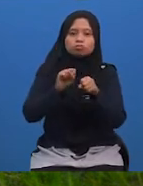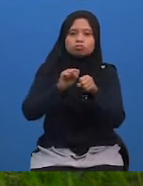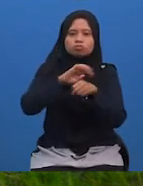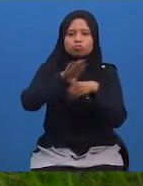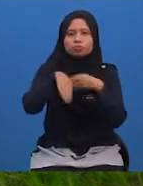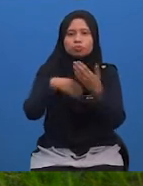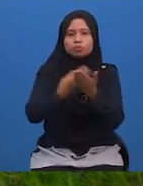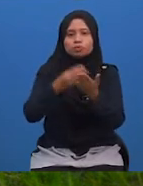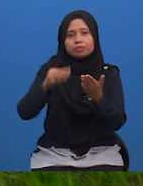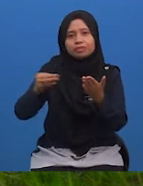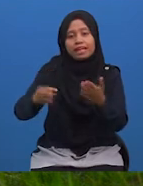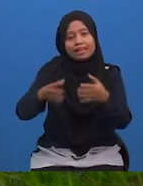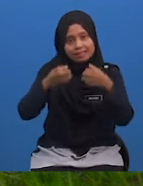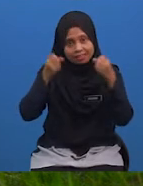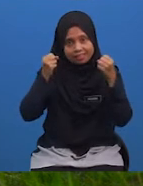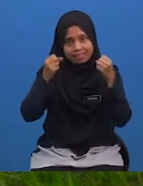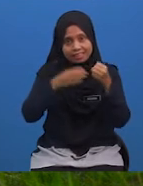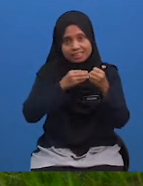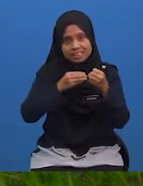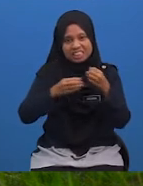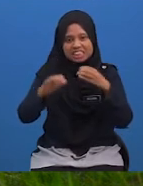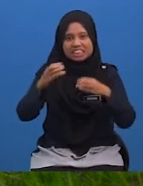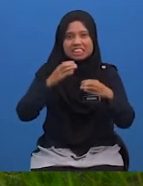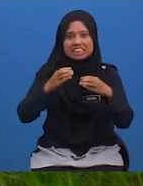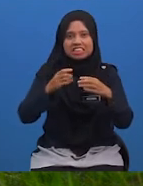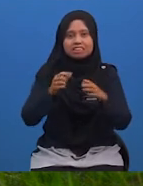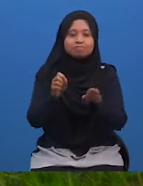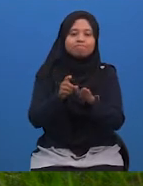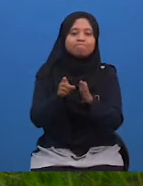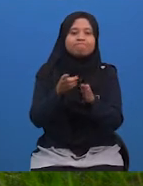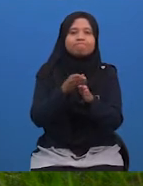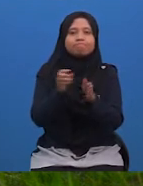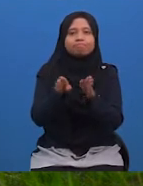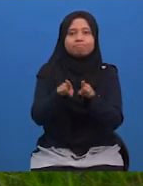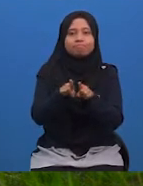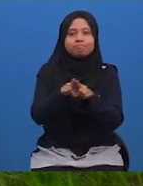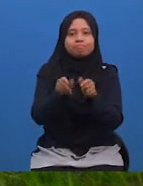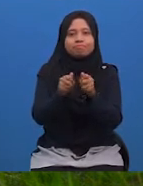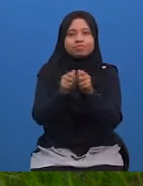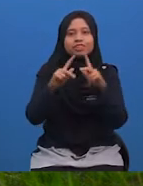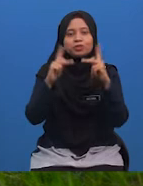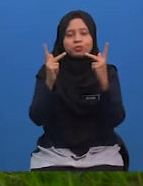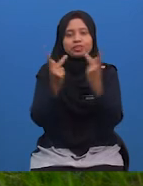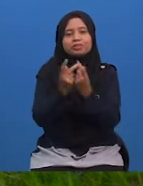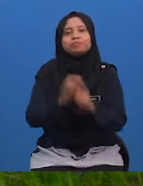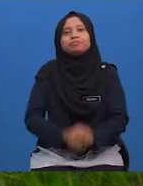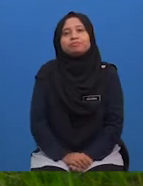semua anak murid saya sihat dan cergas di samping keluarga dan masyarakat yang